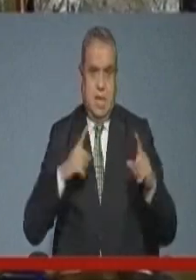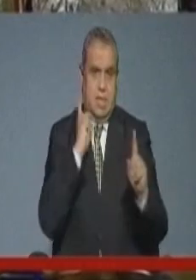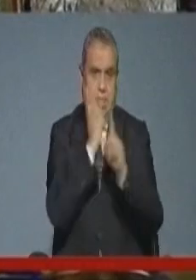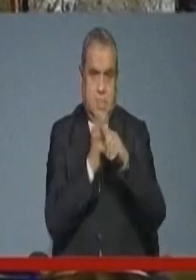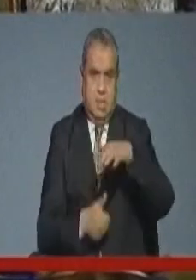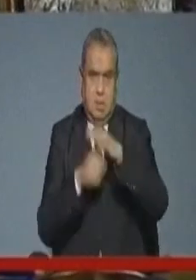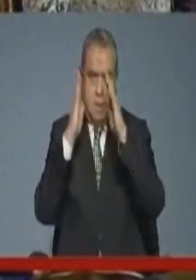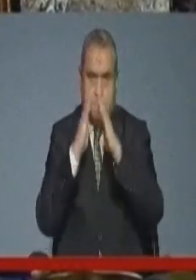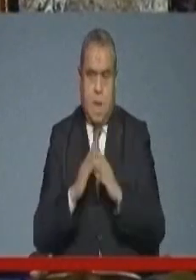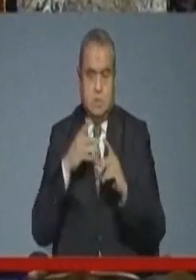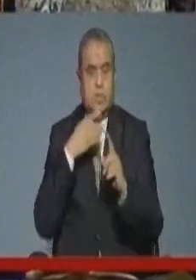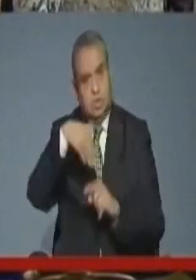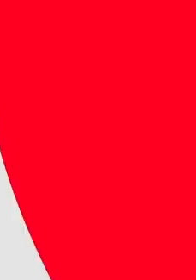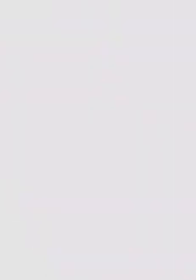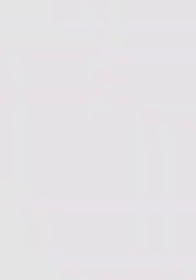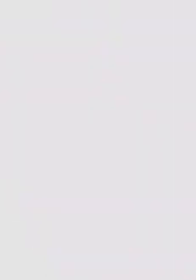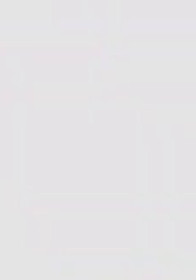فخامه الرئيس بالدوله